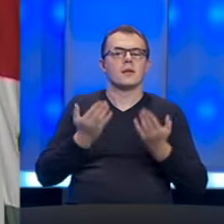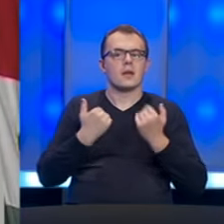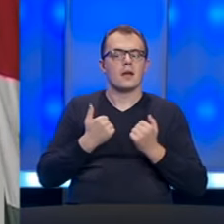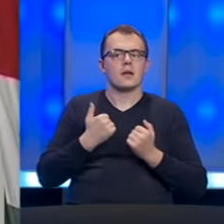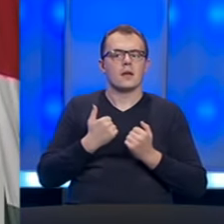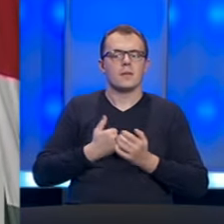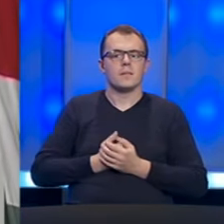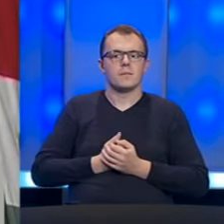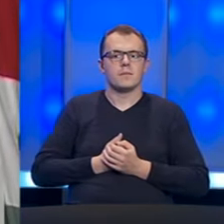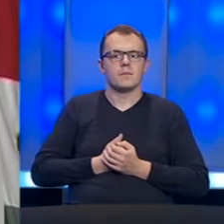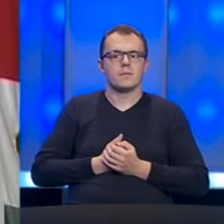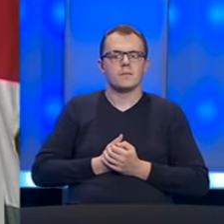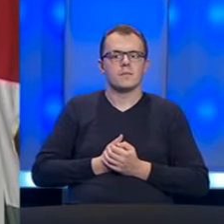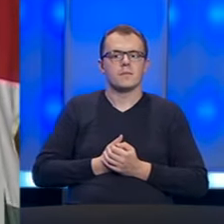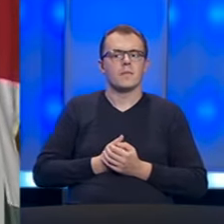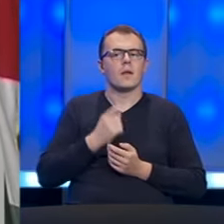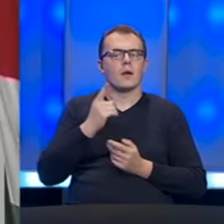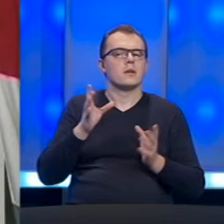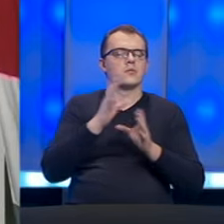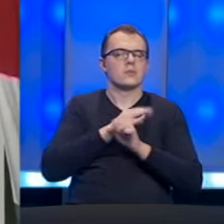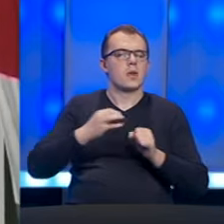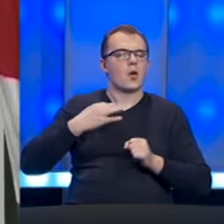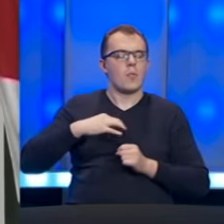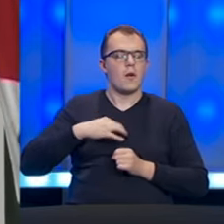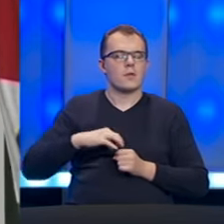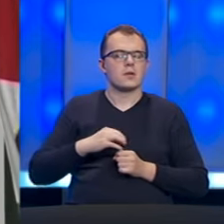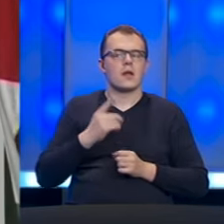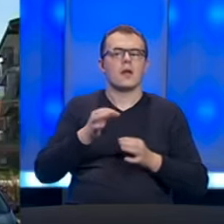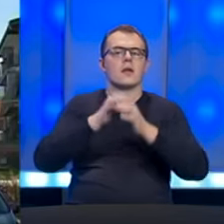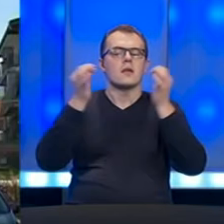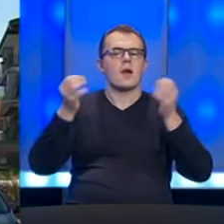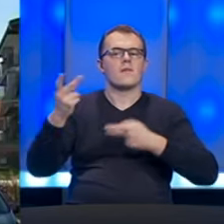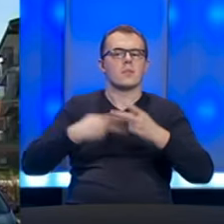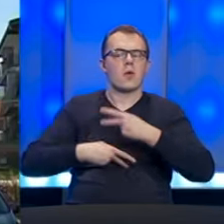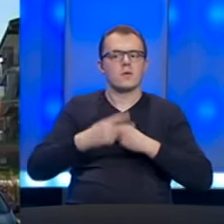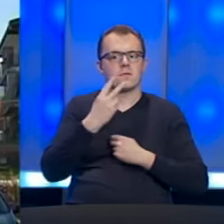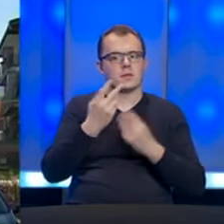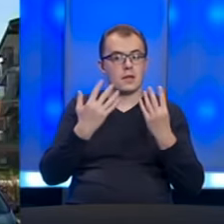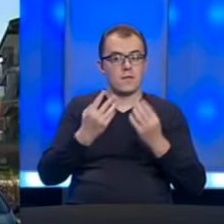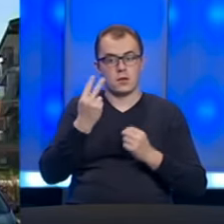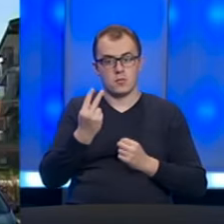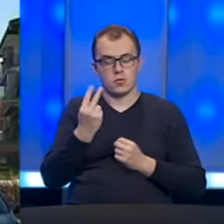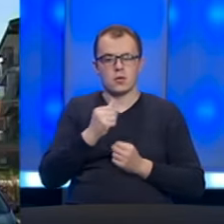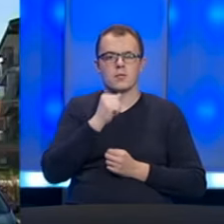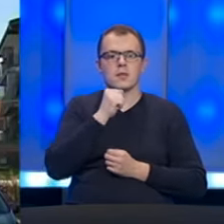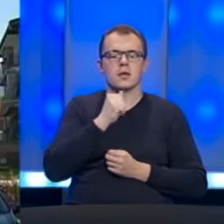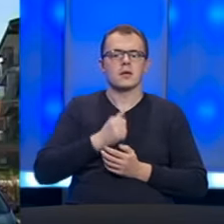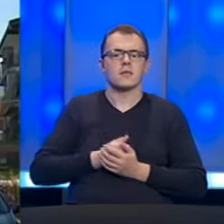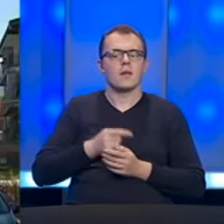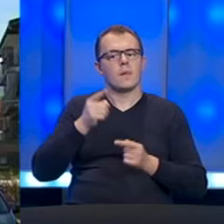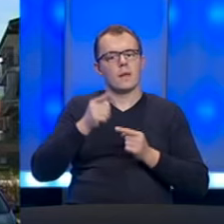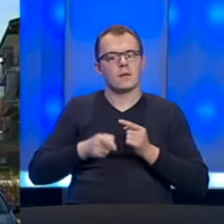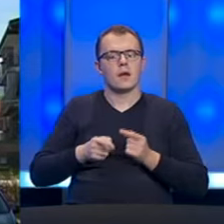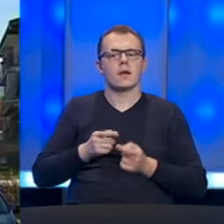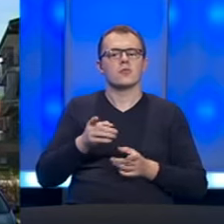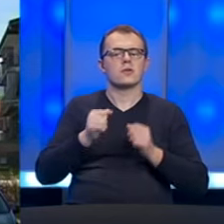ispunili, odnosno izmirili obaveze po osnovu javnih prihoda sa 29.2. i na kraju da